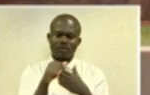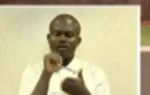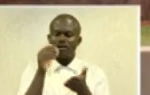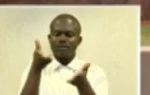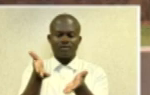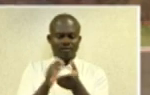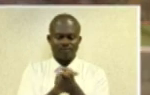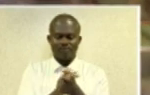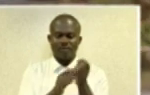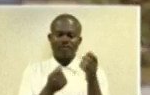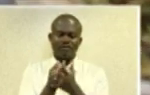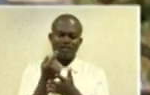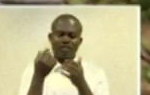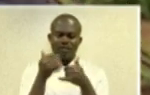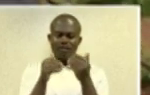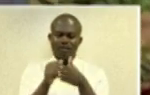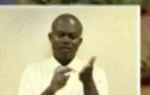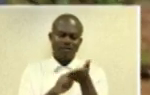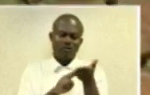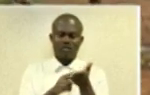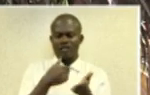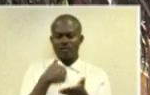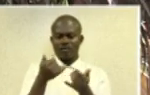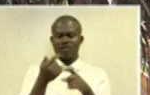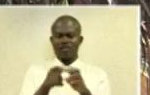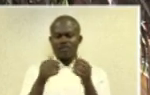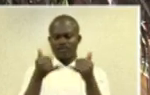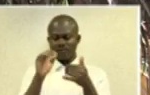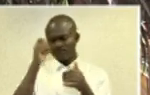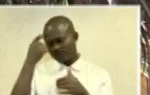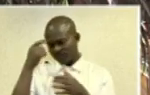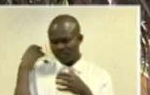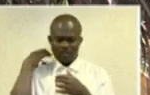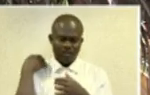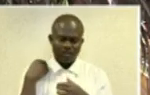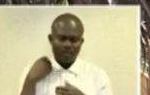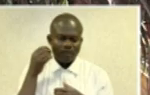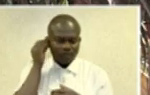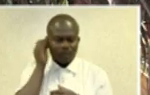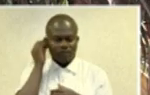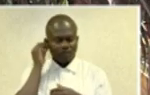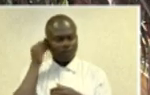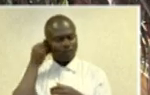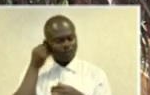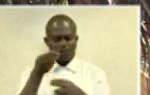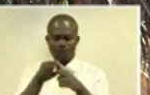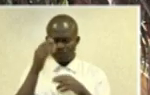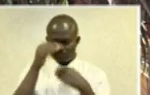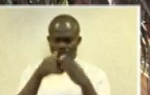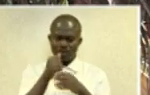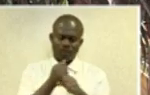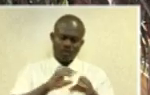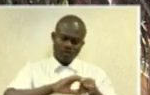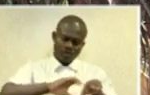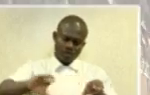arahari, bituma rero dukoresha ayo dufite, ariko leta ifata inguzanyo kugira ngo dukore imiyoboro ya